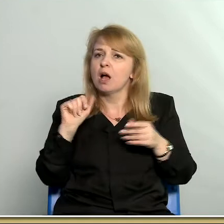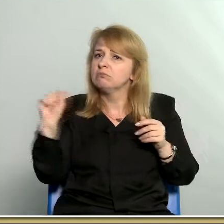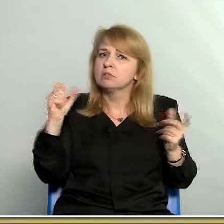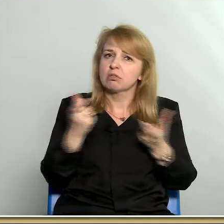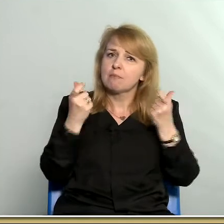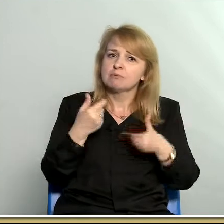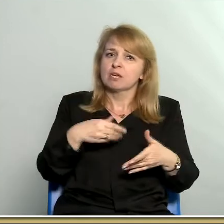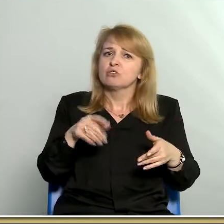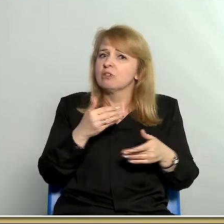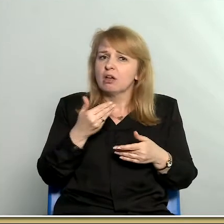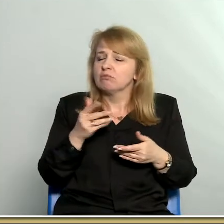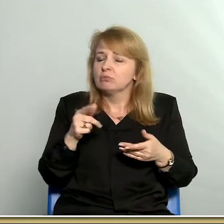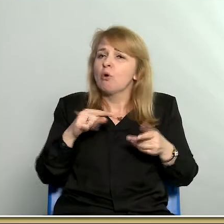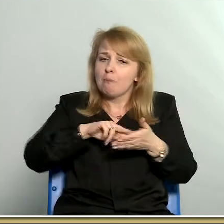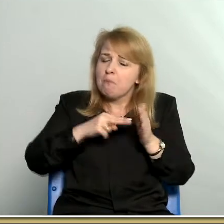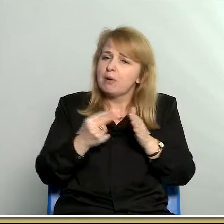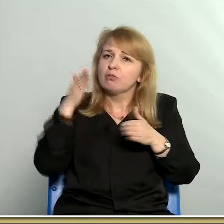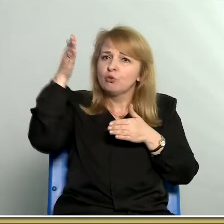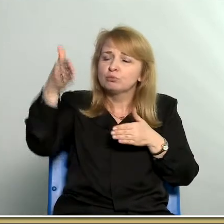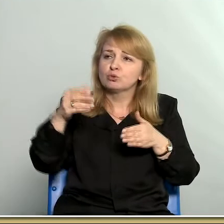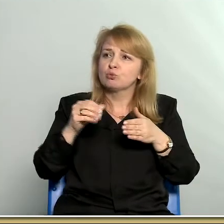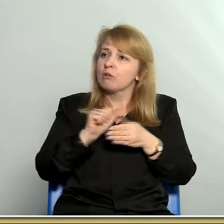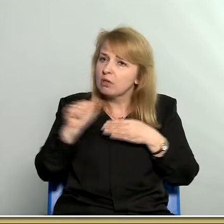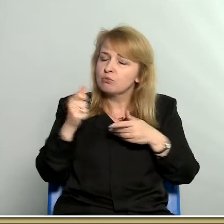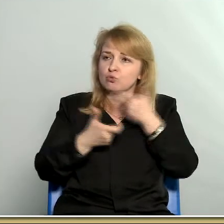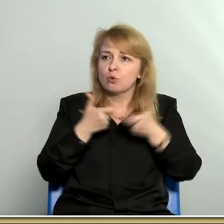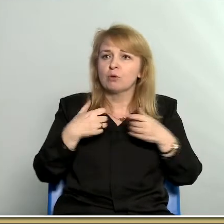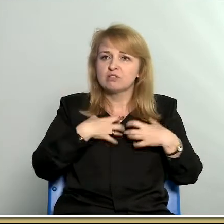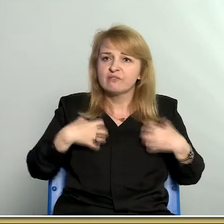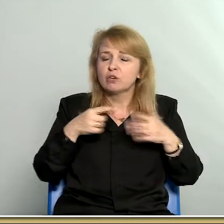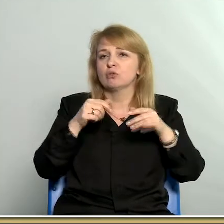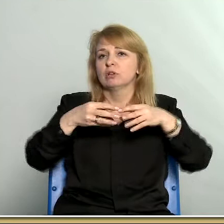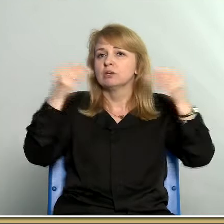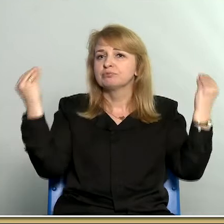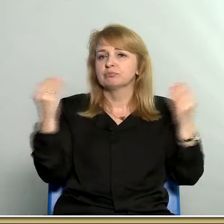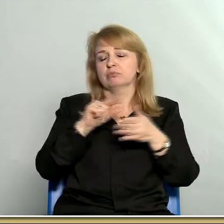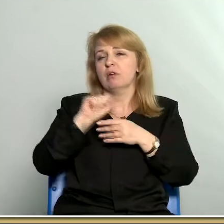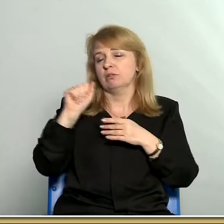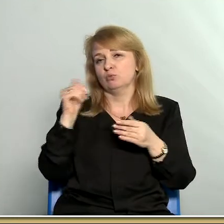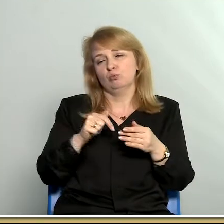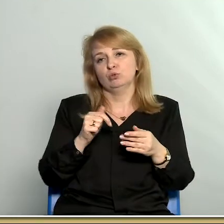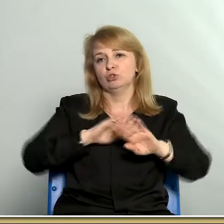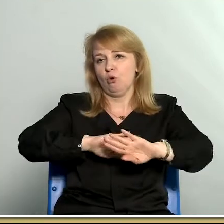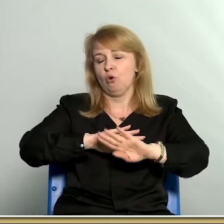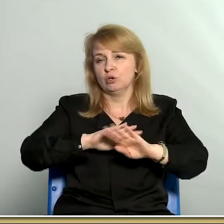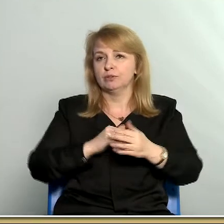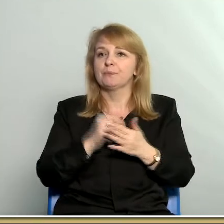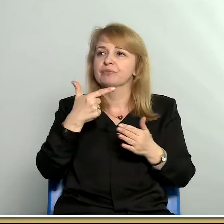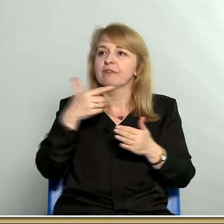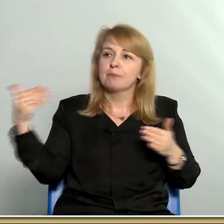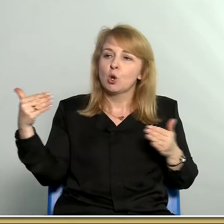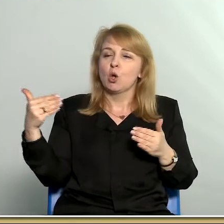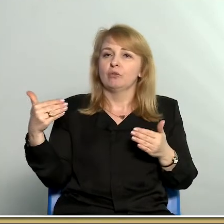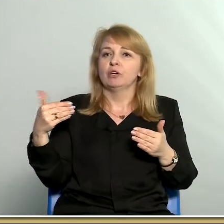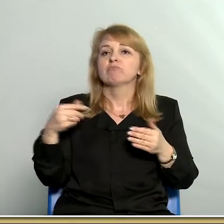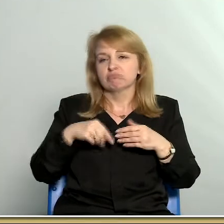Także plany związane z bioróżnorodnością, także chociaż 2 miliony tu mogliśmy